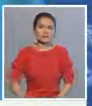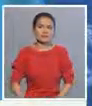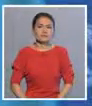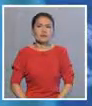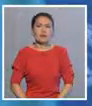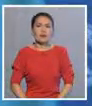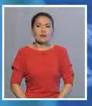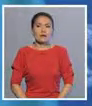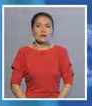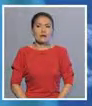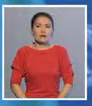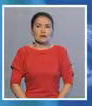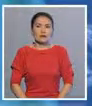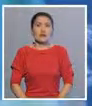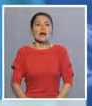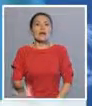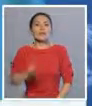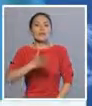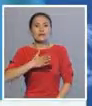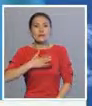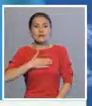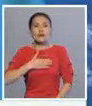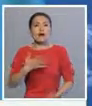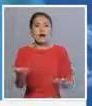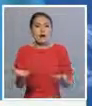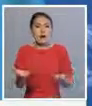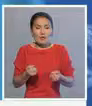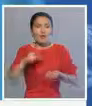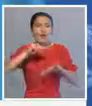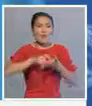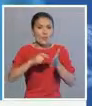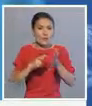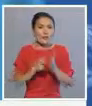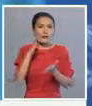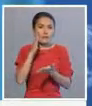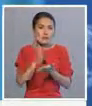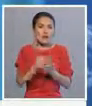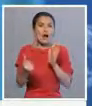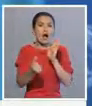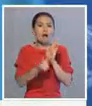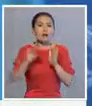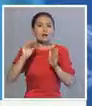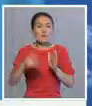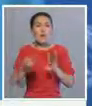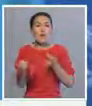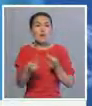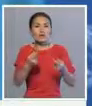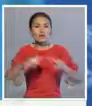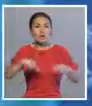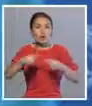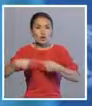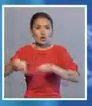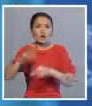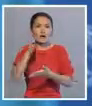қатыспақ. Бізде кеңінен тараған қабылдау бөлмелеріміз бар. Біздің 6000-нан астам бастауыш ұйымдарымыз